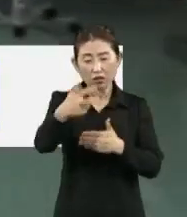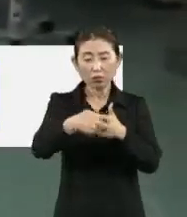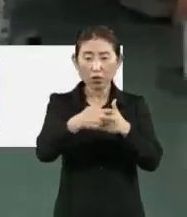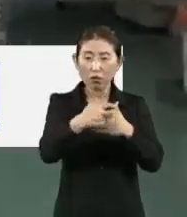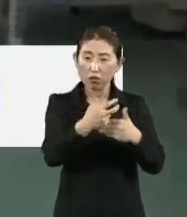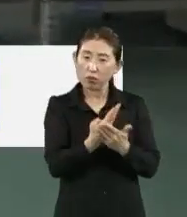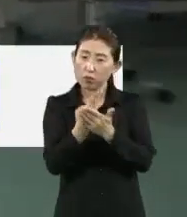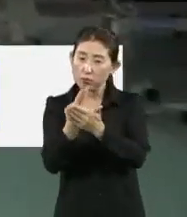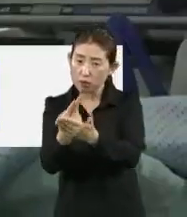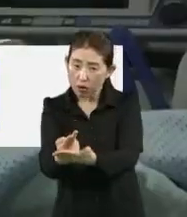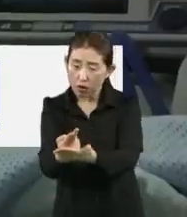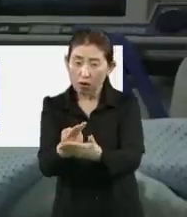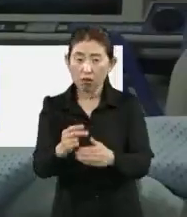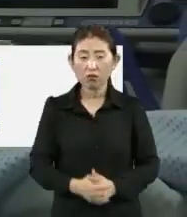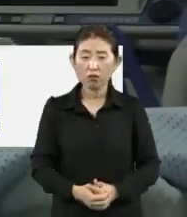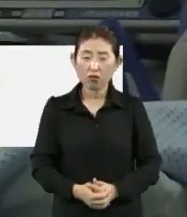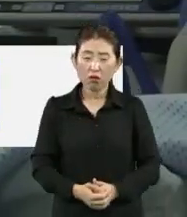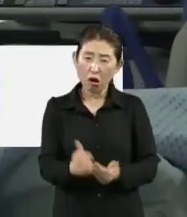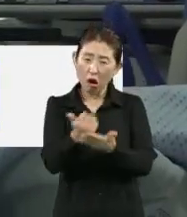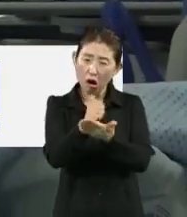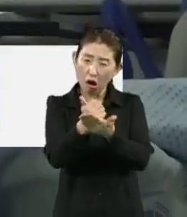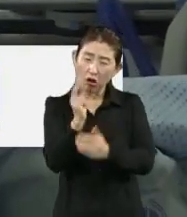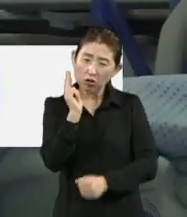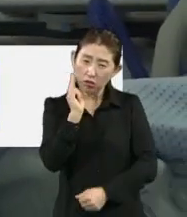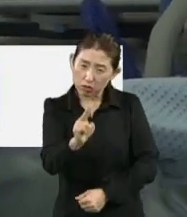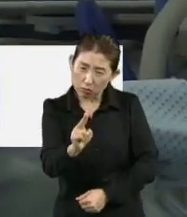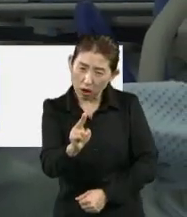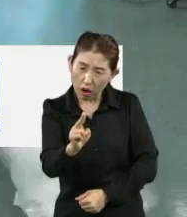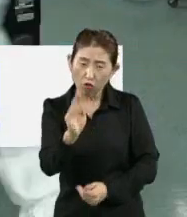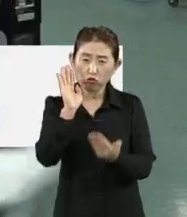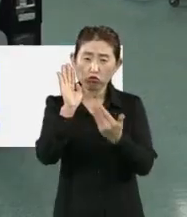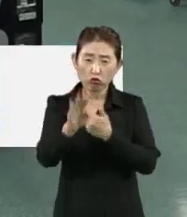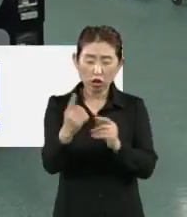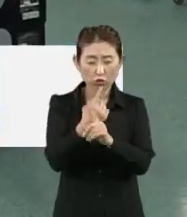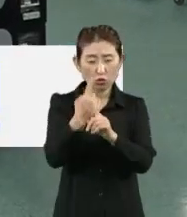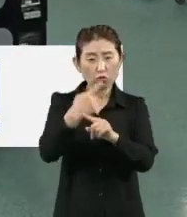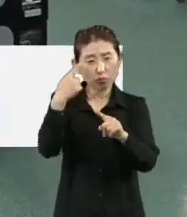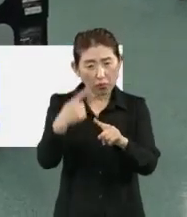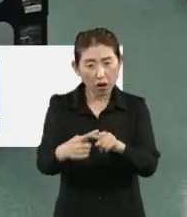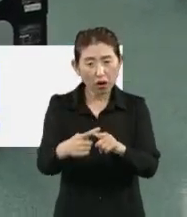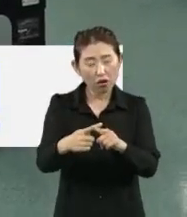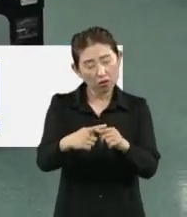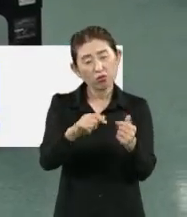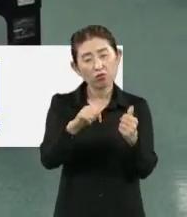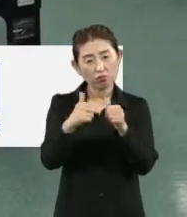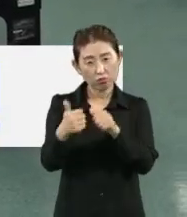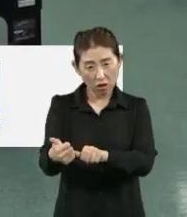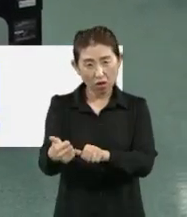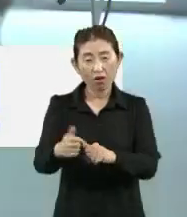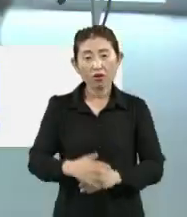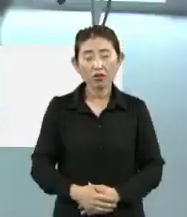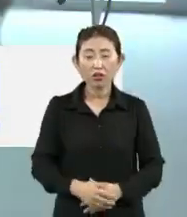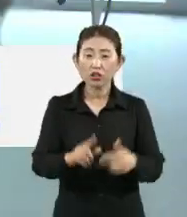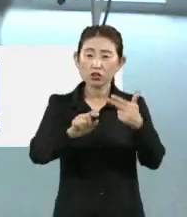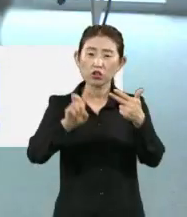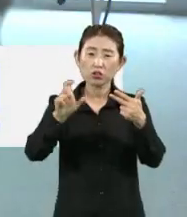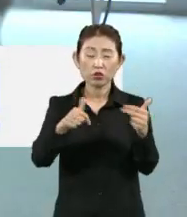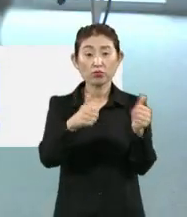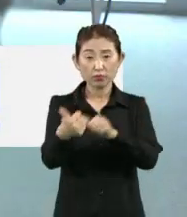종합병원으로 이송됐습니다. 상태가 악화되면서 중환자실로 옮겨져 치료를 받았지만 깨어나지 못하고 다음 날인